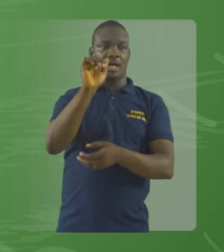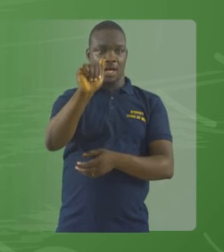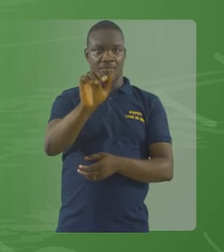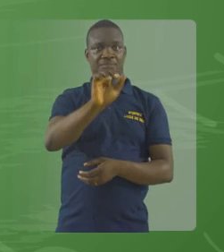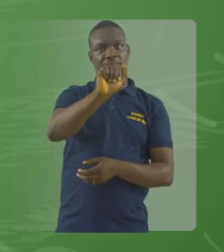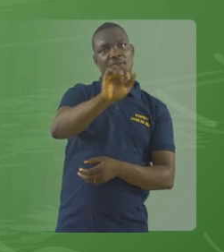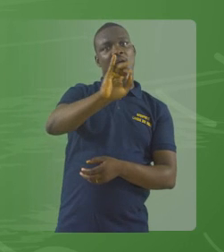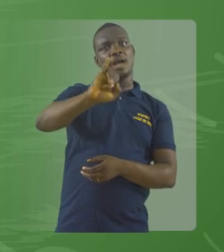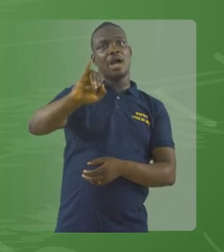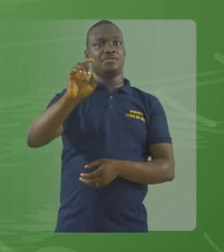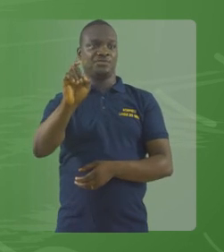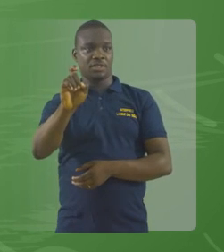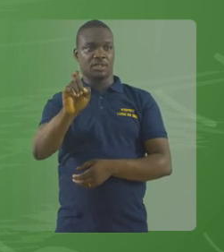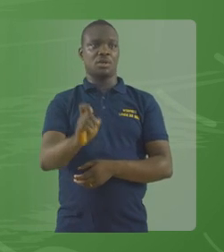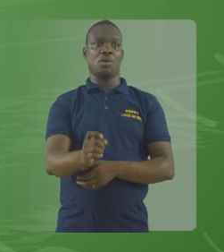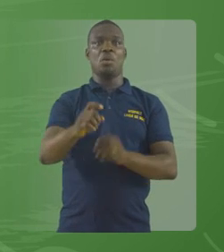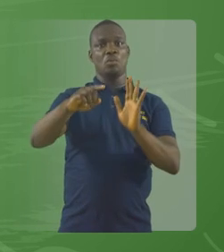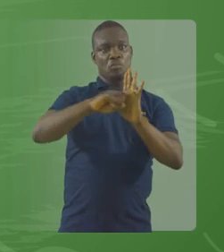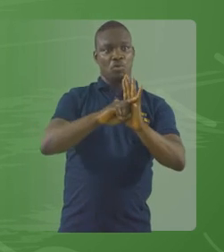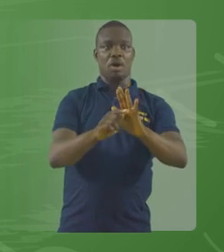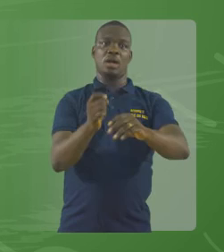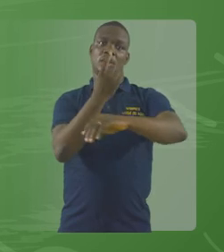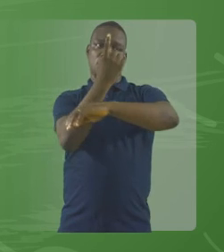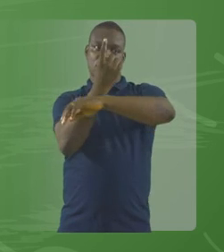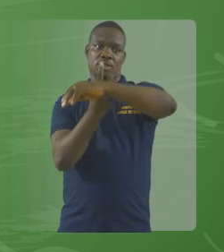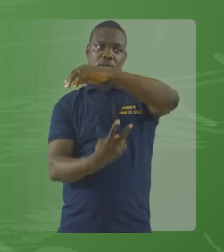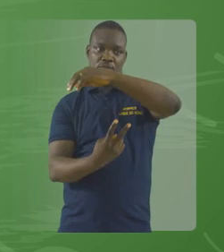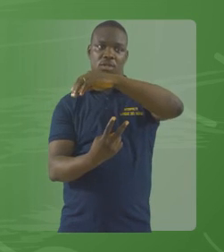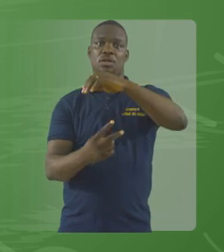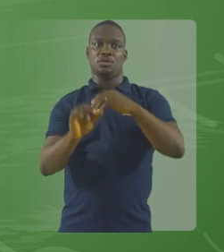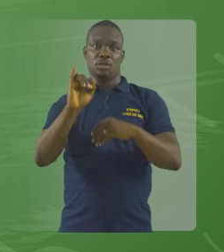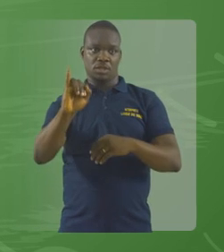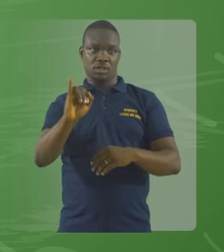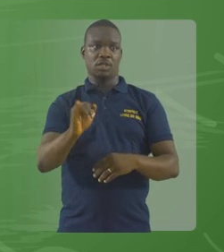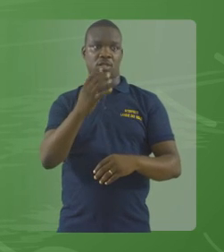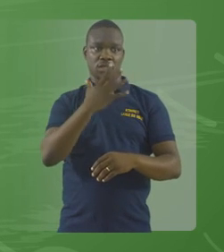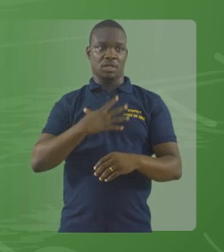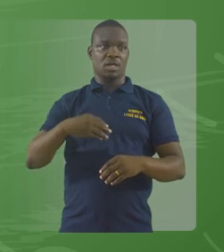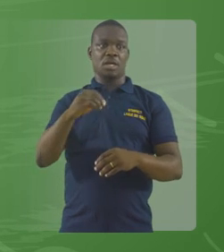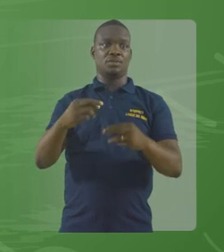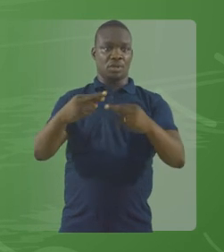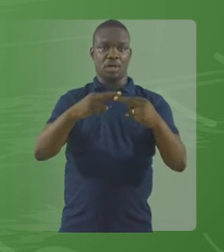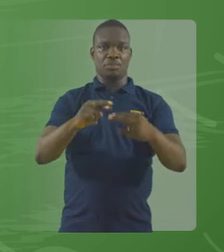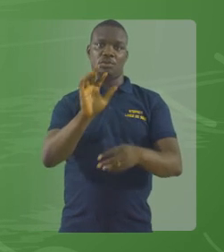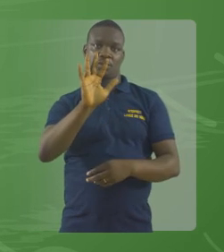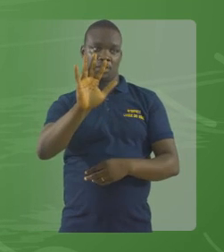d'affixe moins 1 demi de i et de rapport 5.